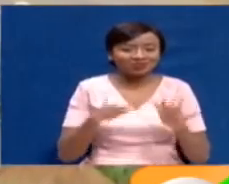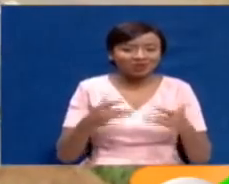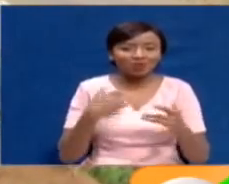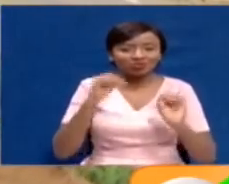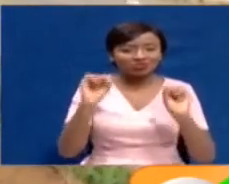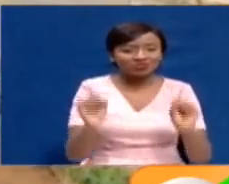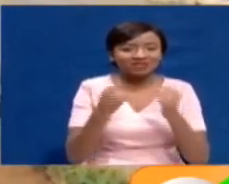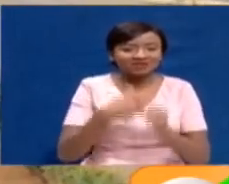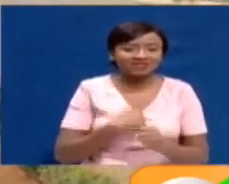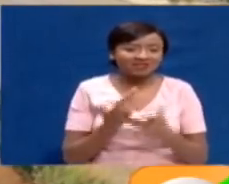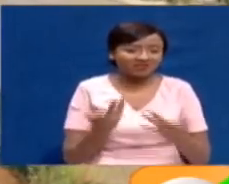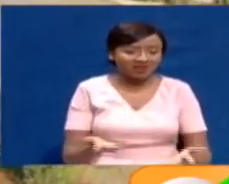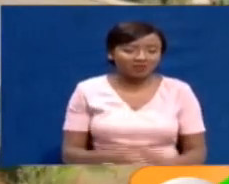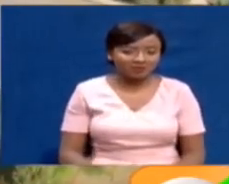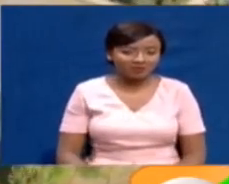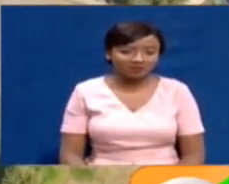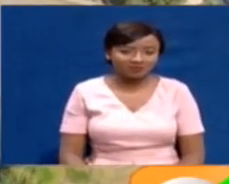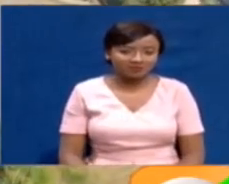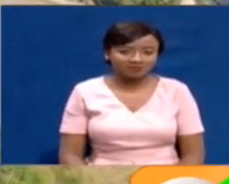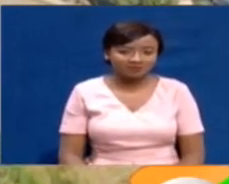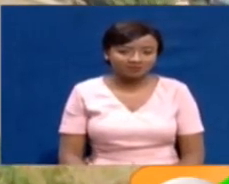gani.